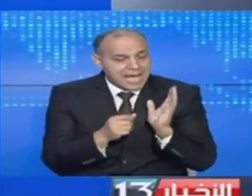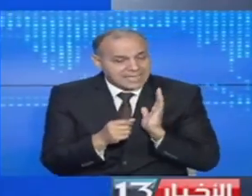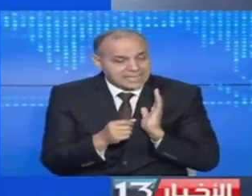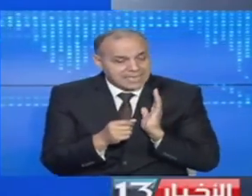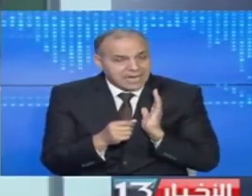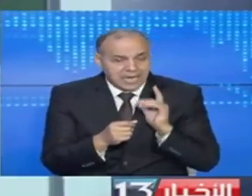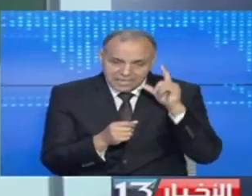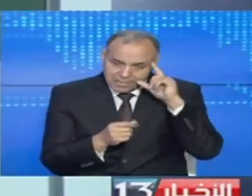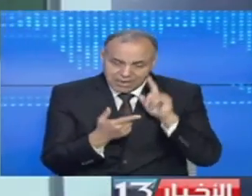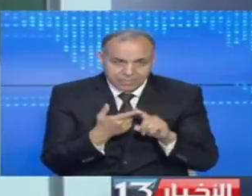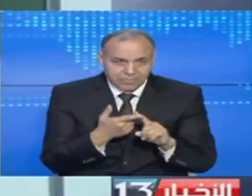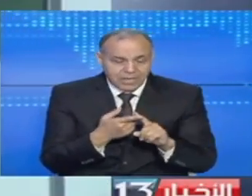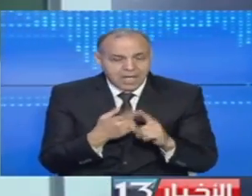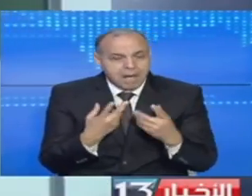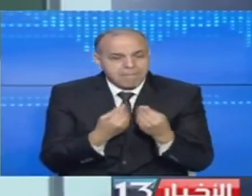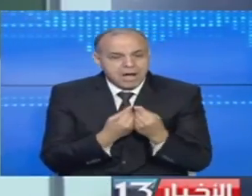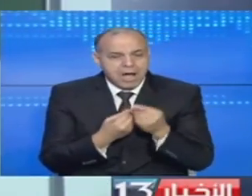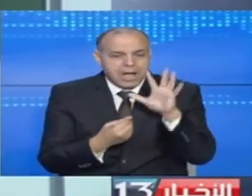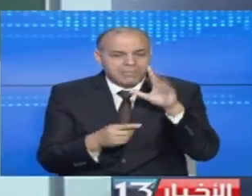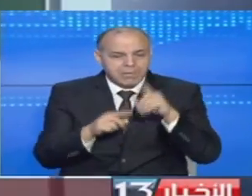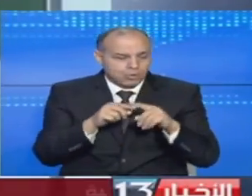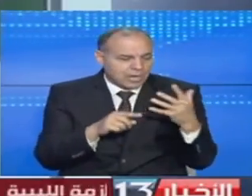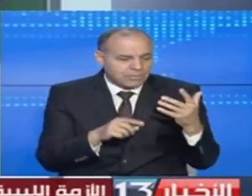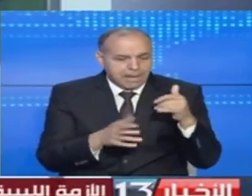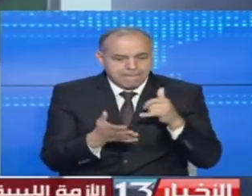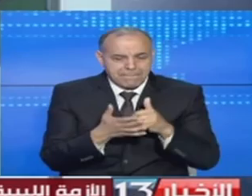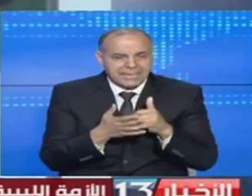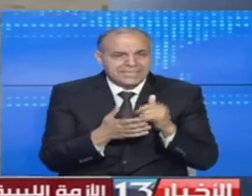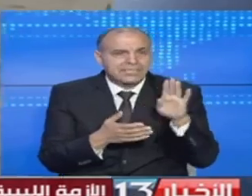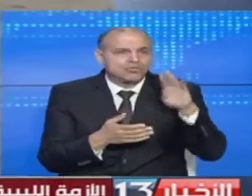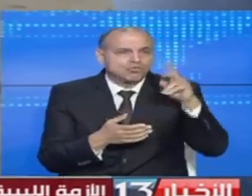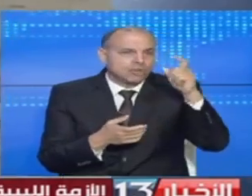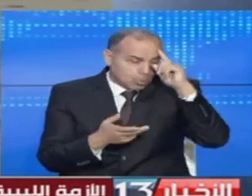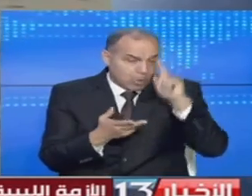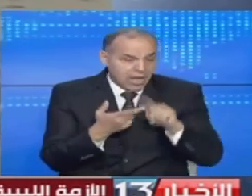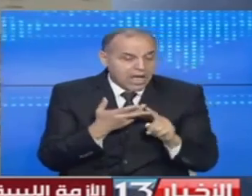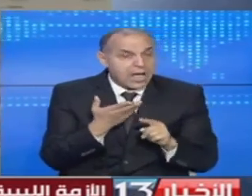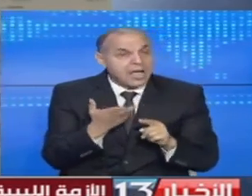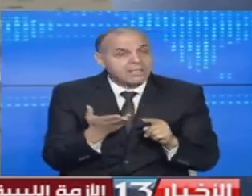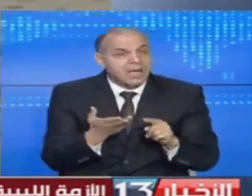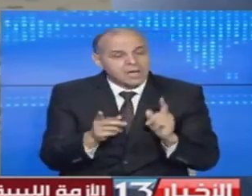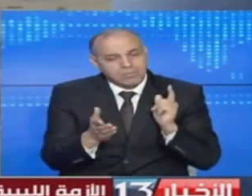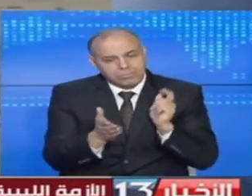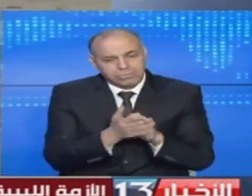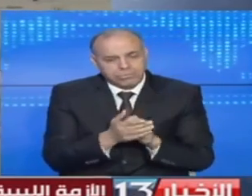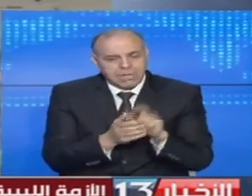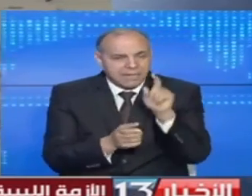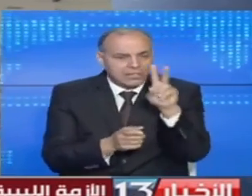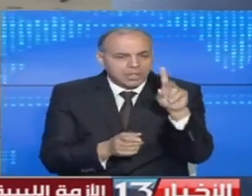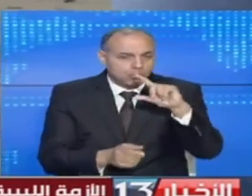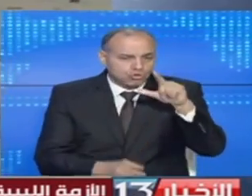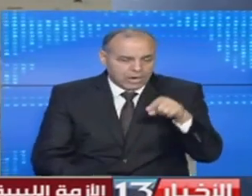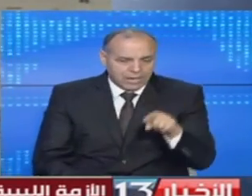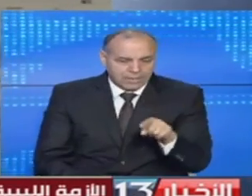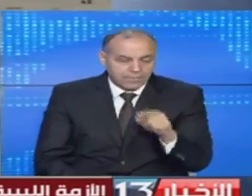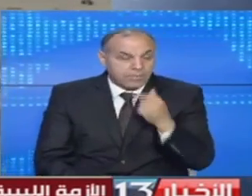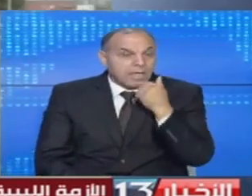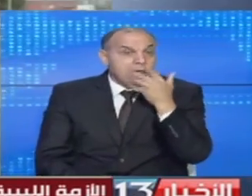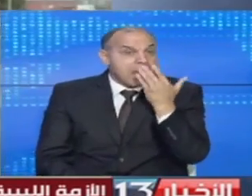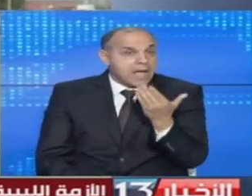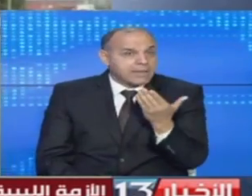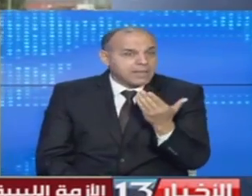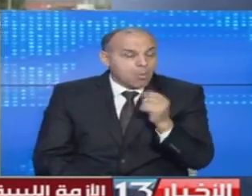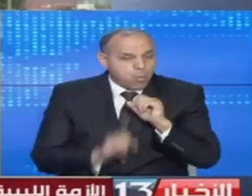الليبيه المشتركه 5 زائد 5 في مدينه سرت الليبيه وذلك الى غايه الثالث عشر من الشهر الجاري